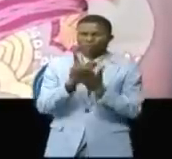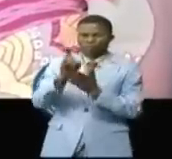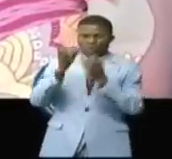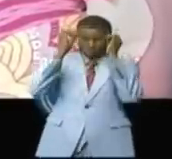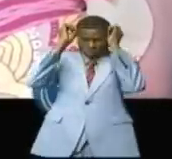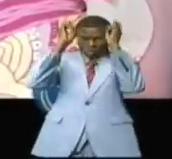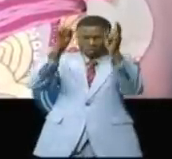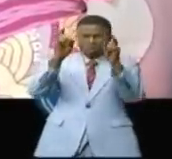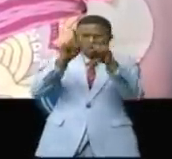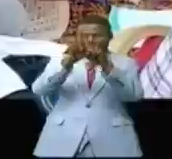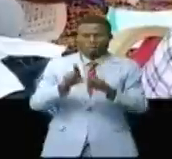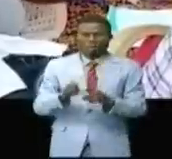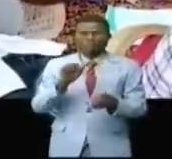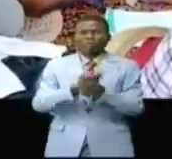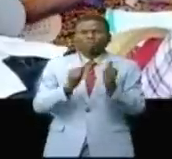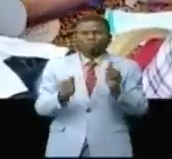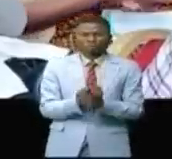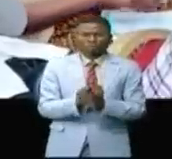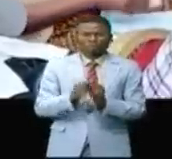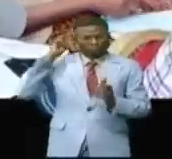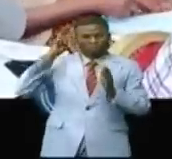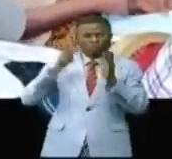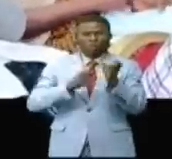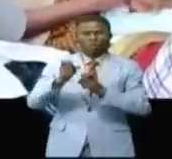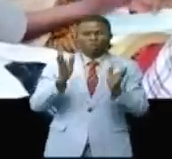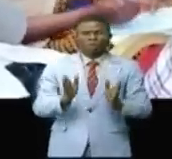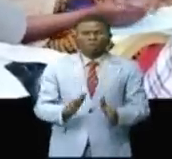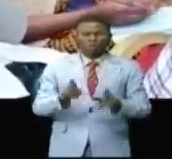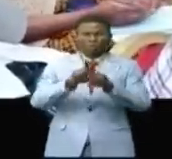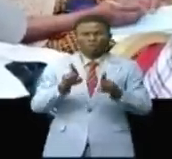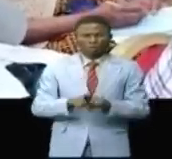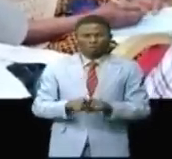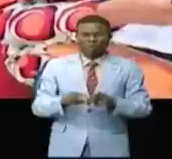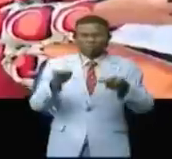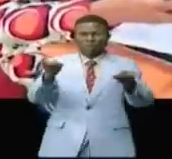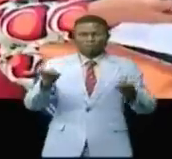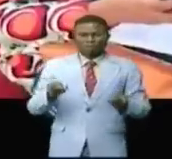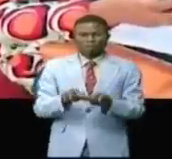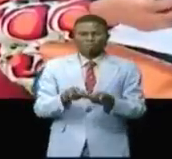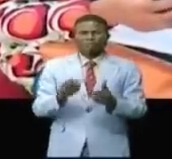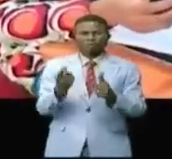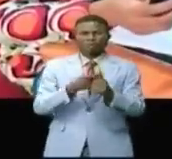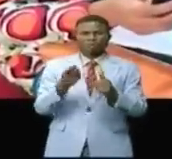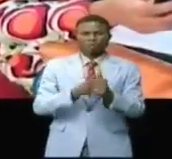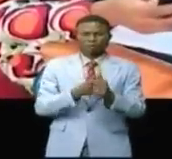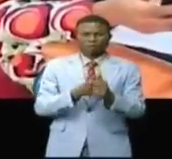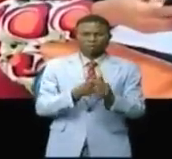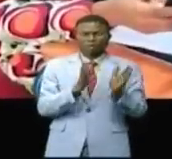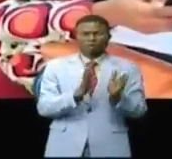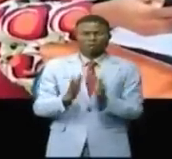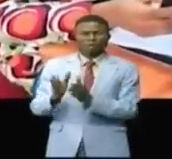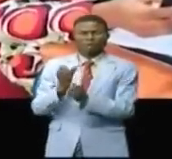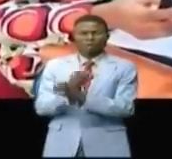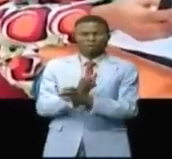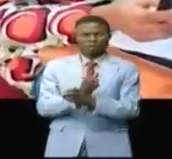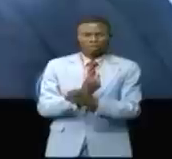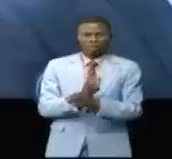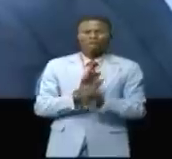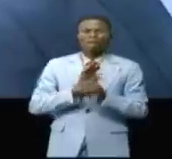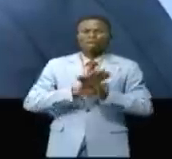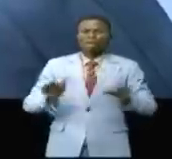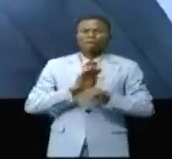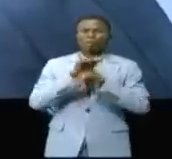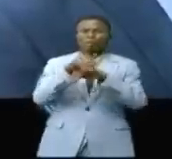dans les domaines de la gouvernance et des 4 as à savoir la disponibilité et l'accessibilité